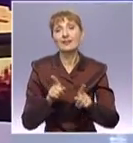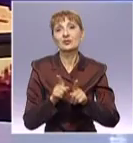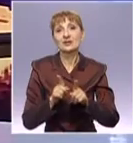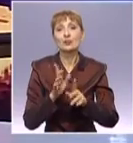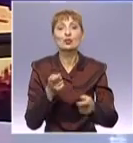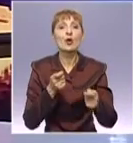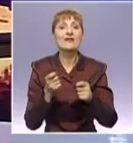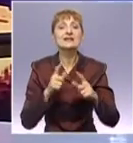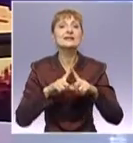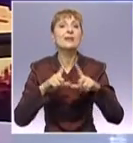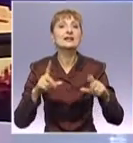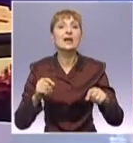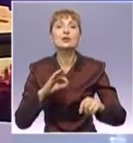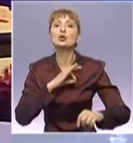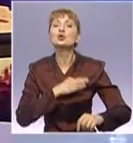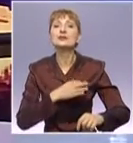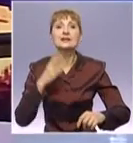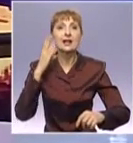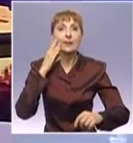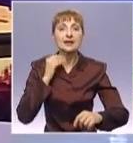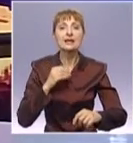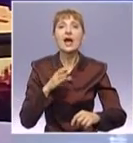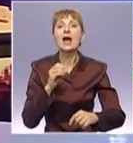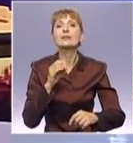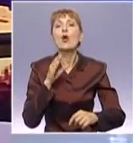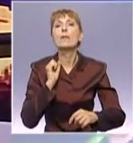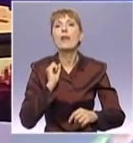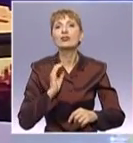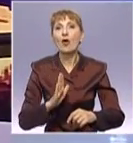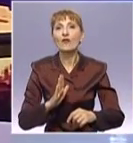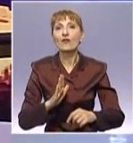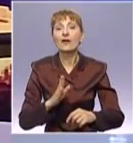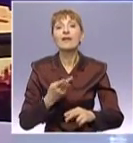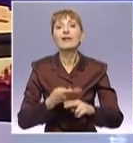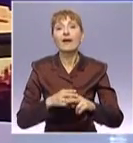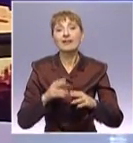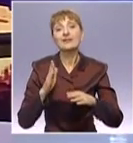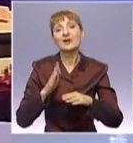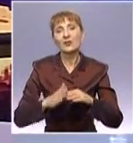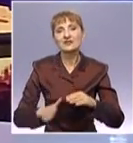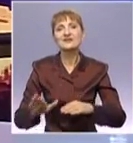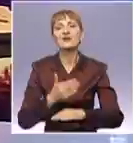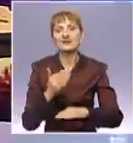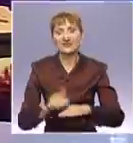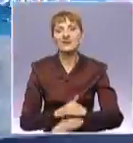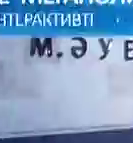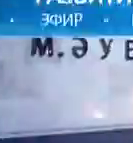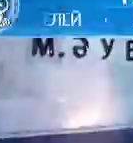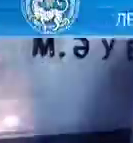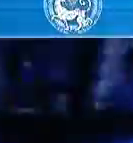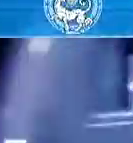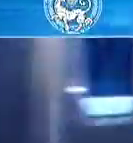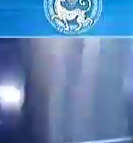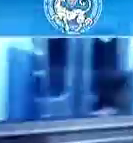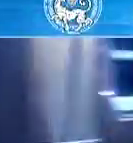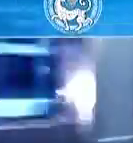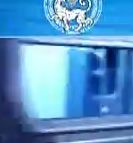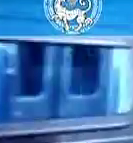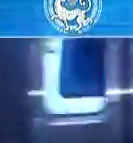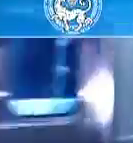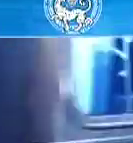будет руководитель департамента юстиции Алматы Данияр Айтмухаметов. На этом пока все. До встречи.